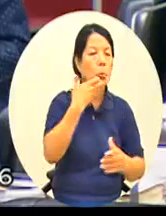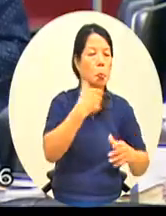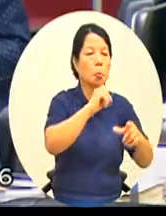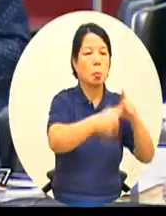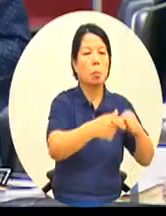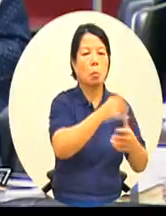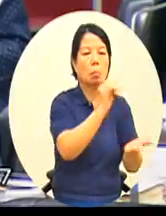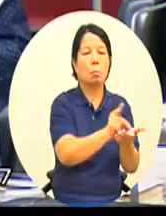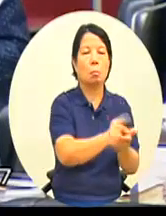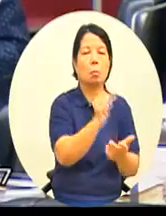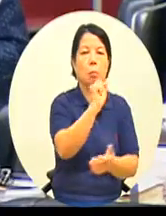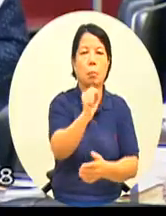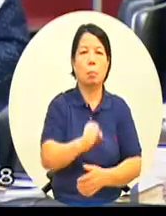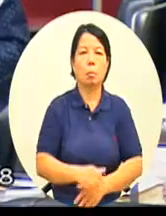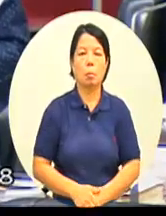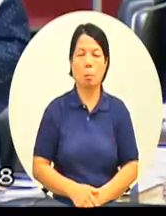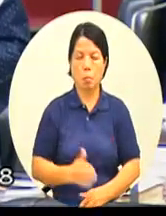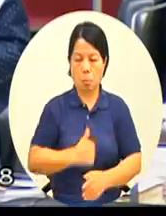但是，其实